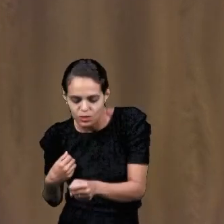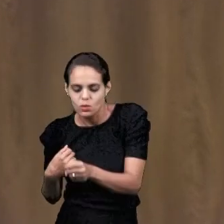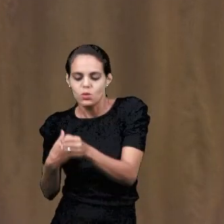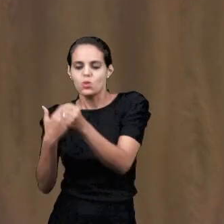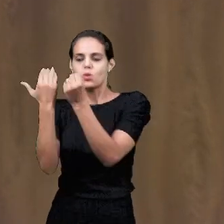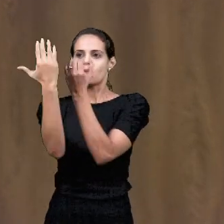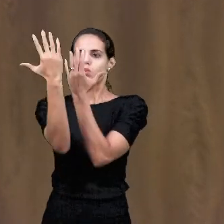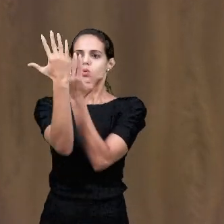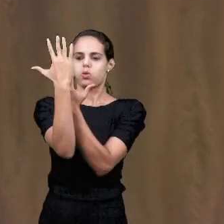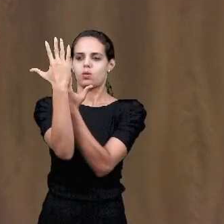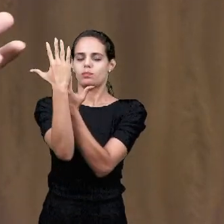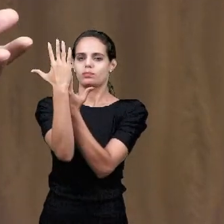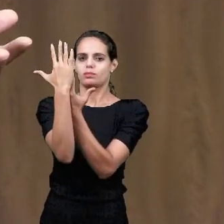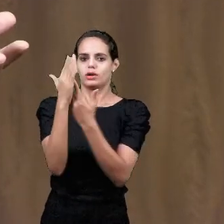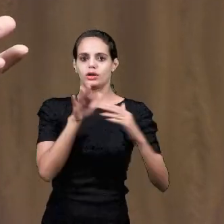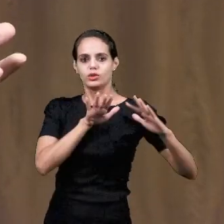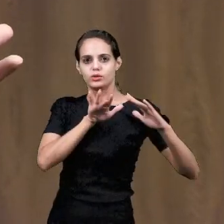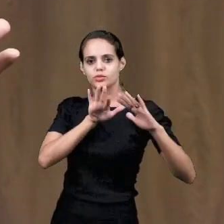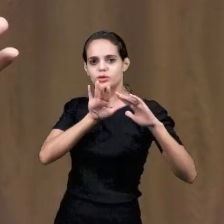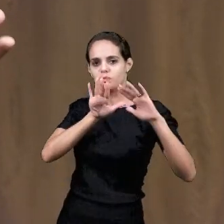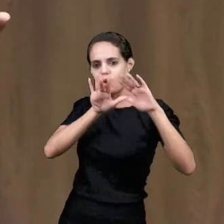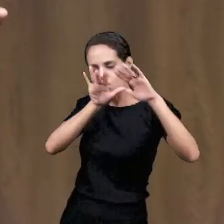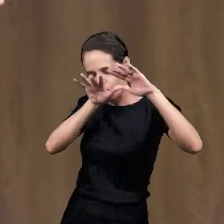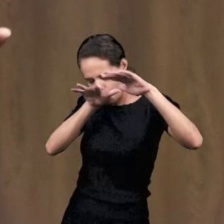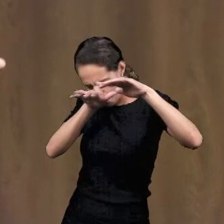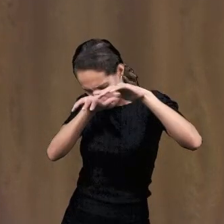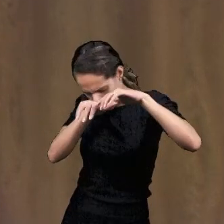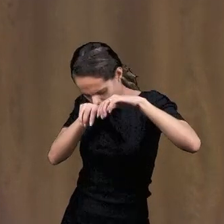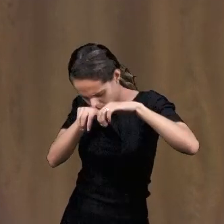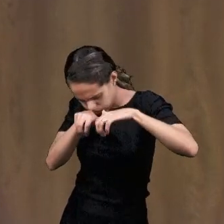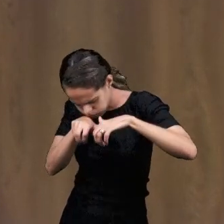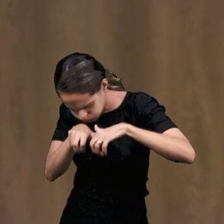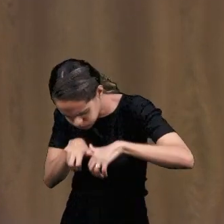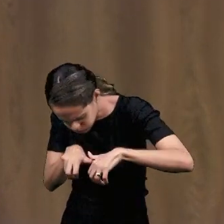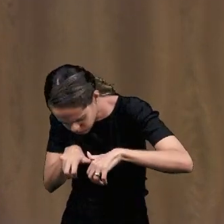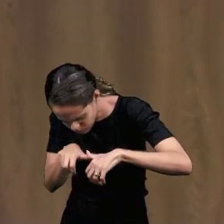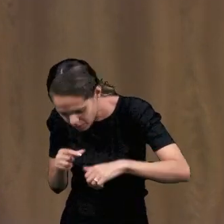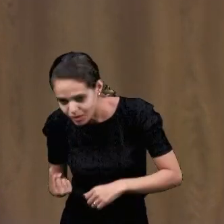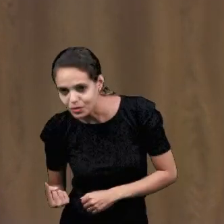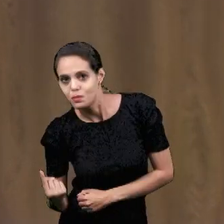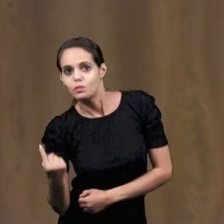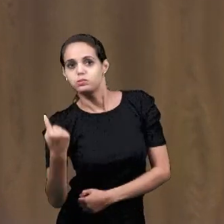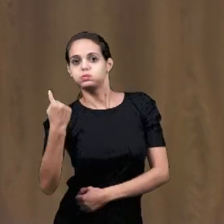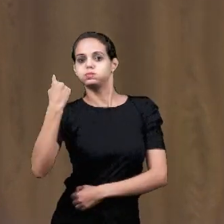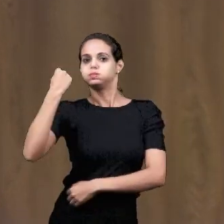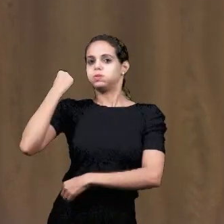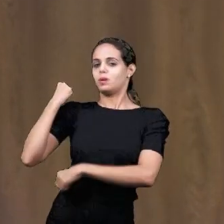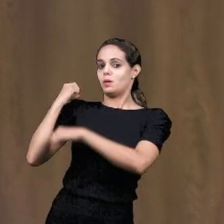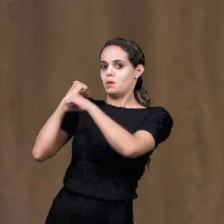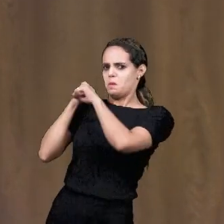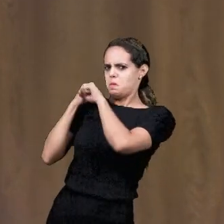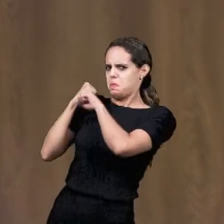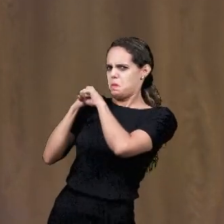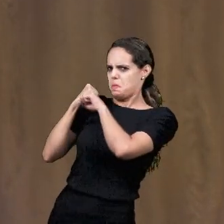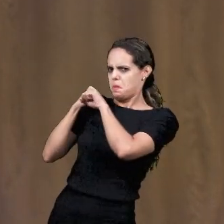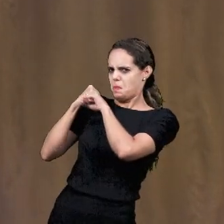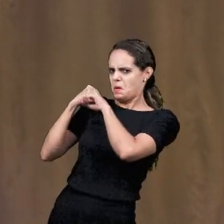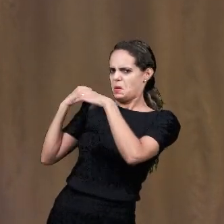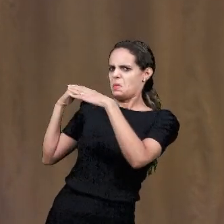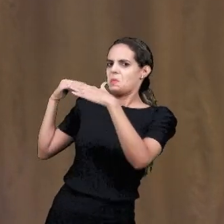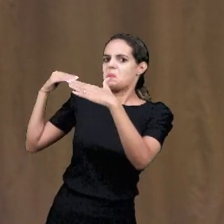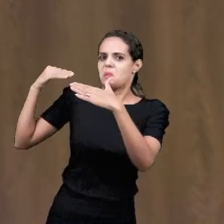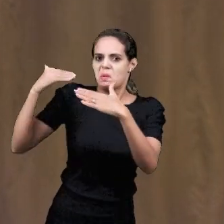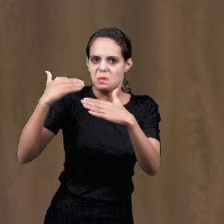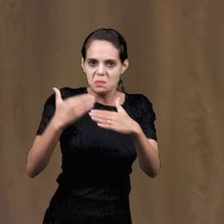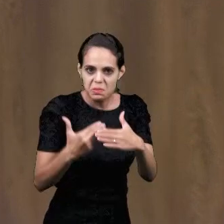inclinés. Et Joseph a fait ses rêves des années avant, mais Dieu a été fidèle à Joseph. Il a accompli ce qu'il